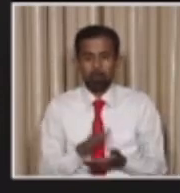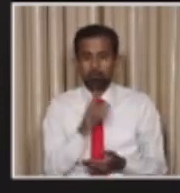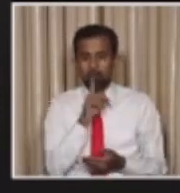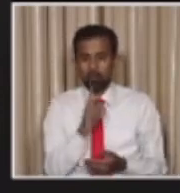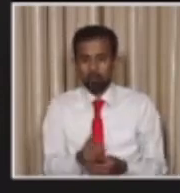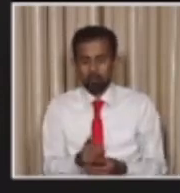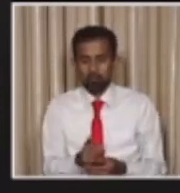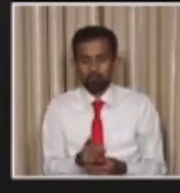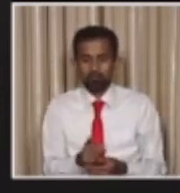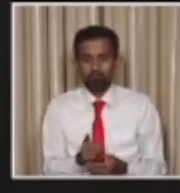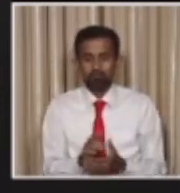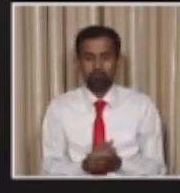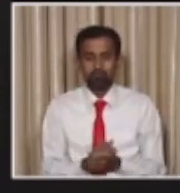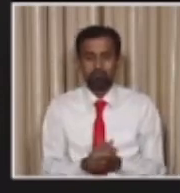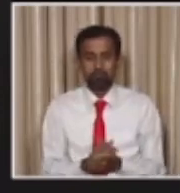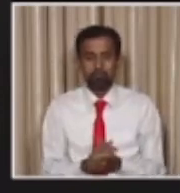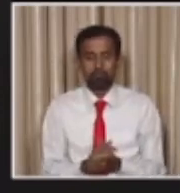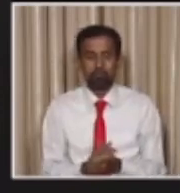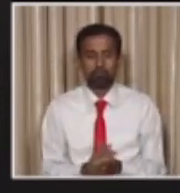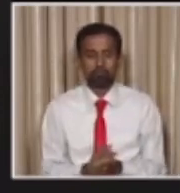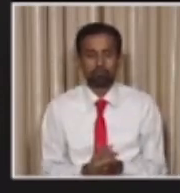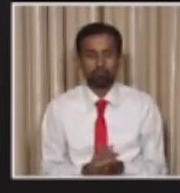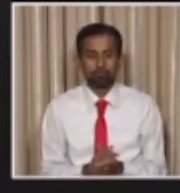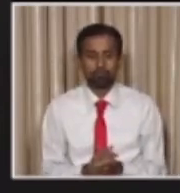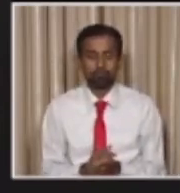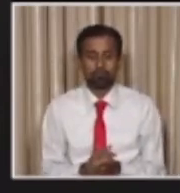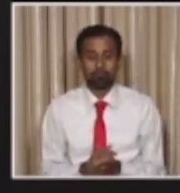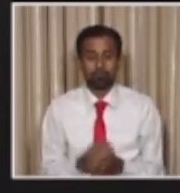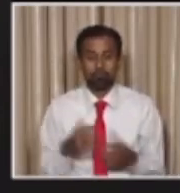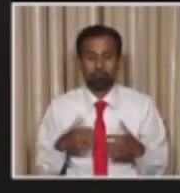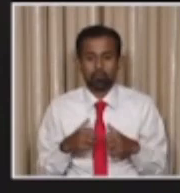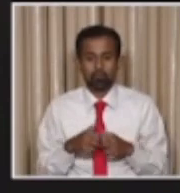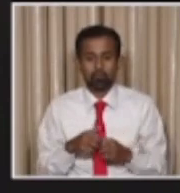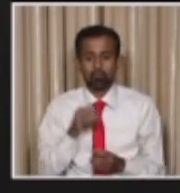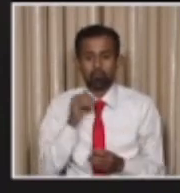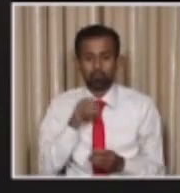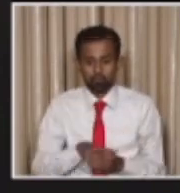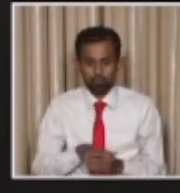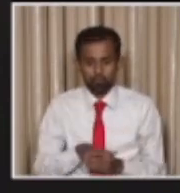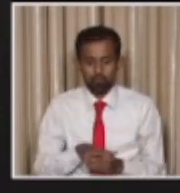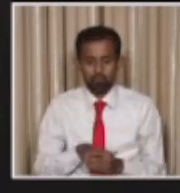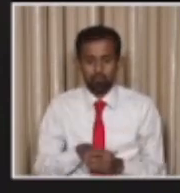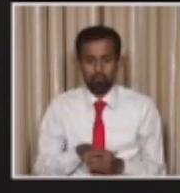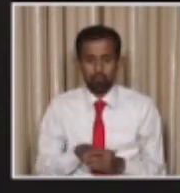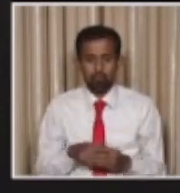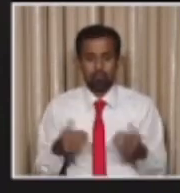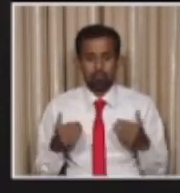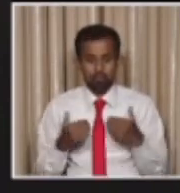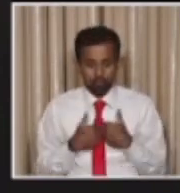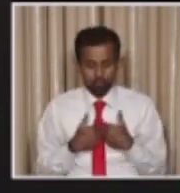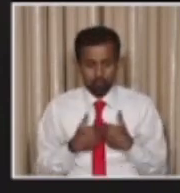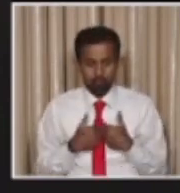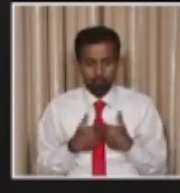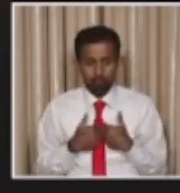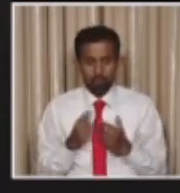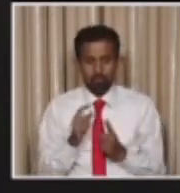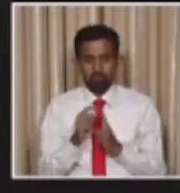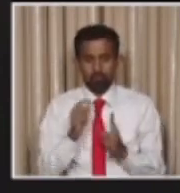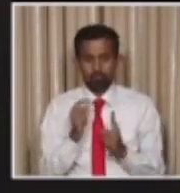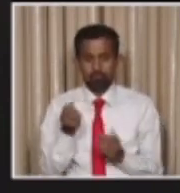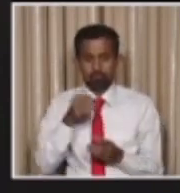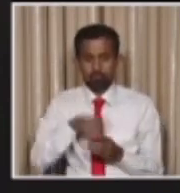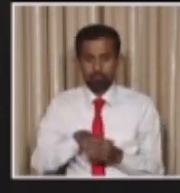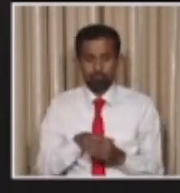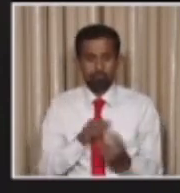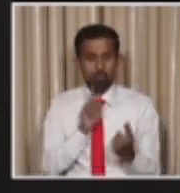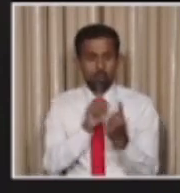ඕනේ විශේෂයෙන්ම මේ තත්ත්වය තුල අද අපි පාර්ලිමේන්තුව තුලදීම අපි